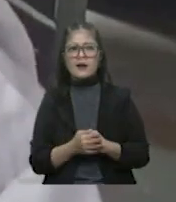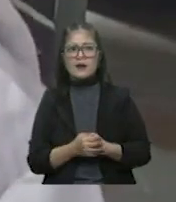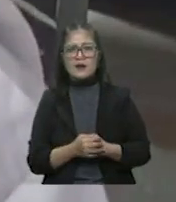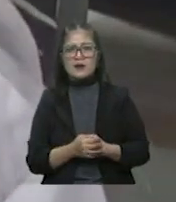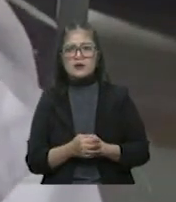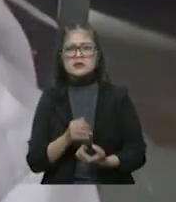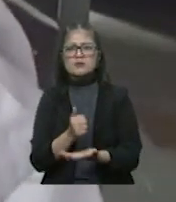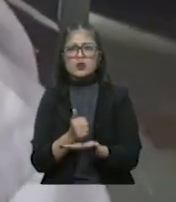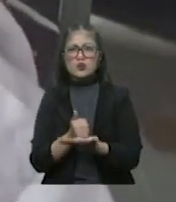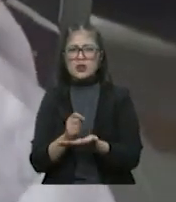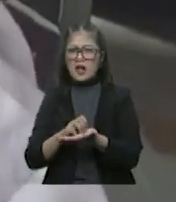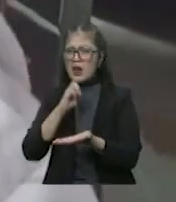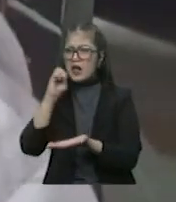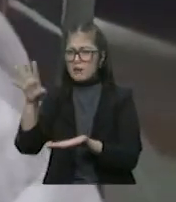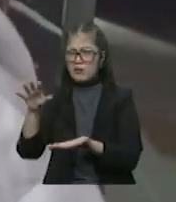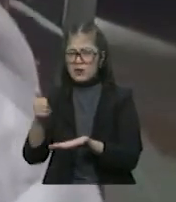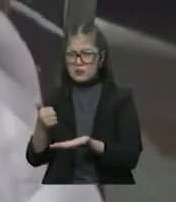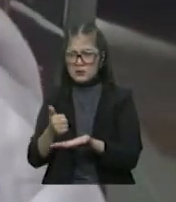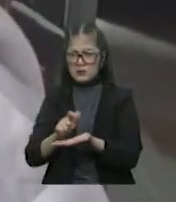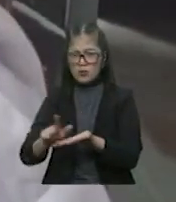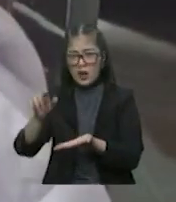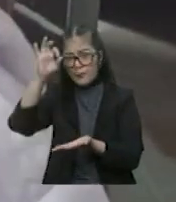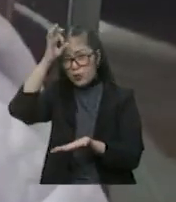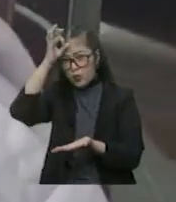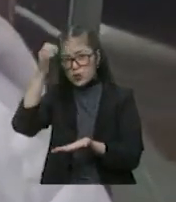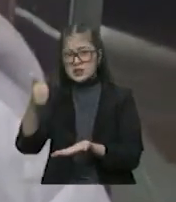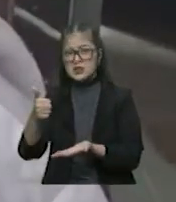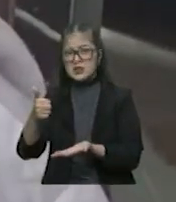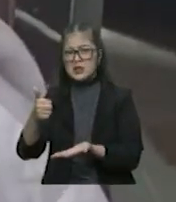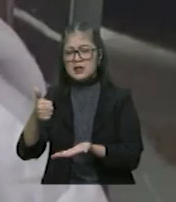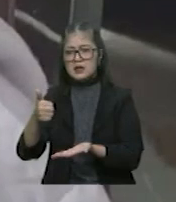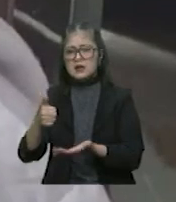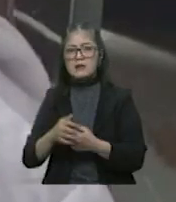melaporkan ke kepolisian, atau juga nanti dari segi